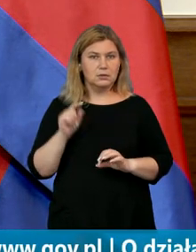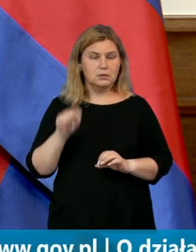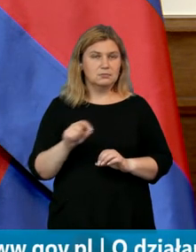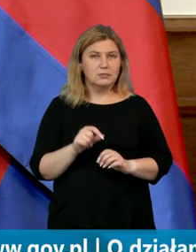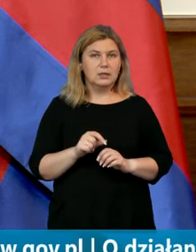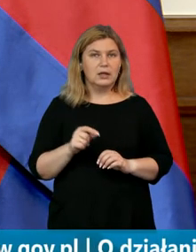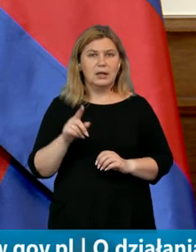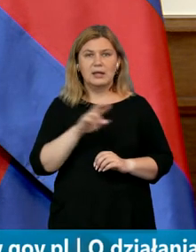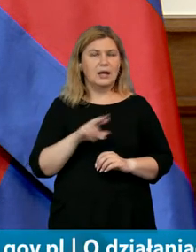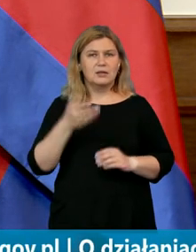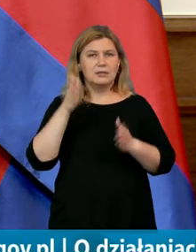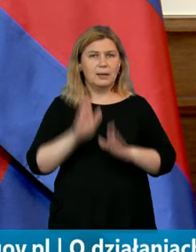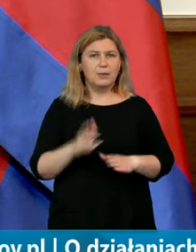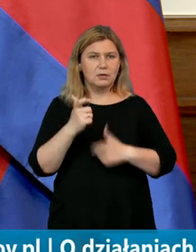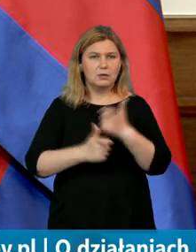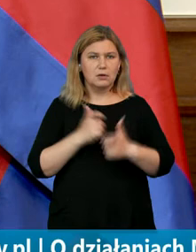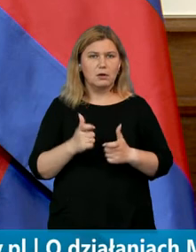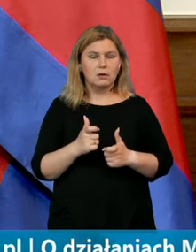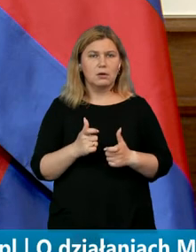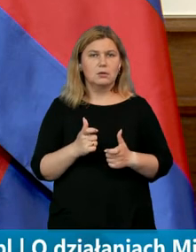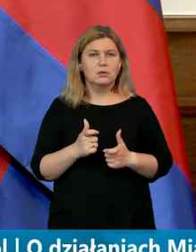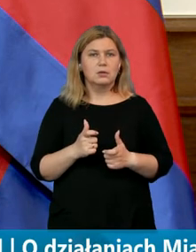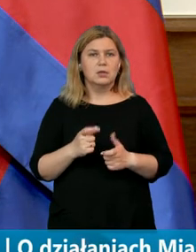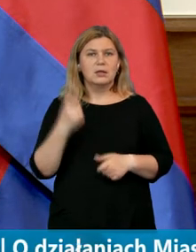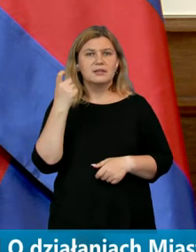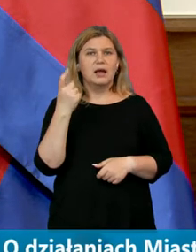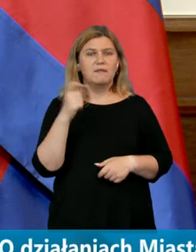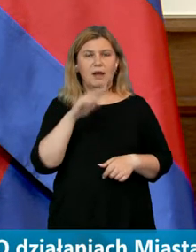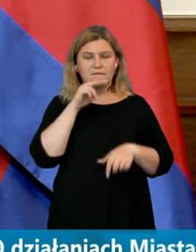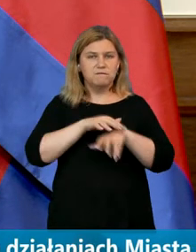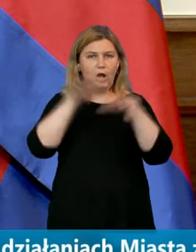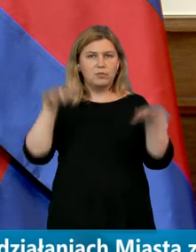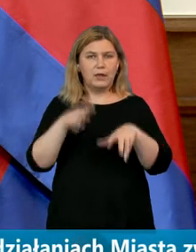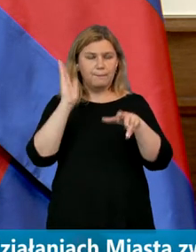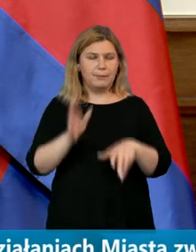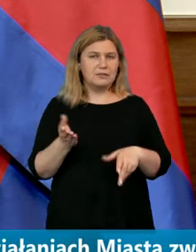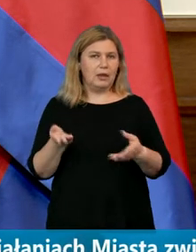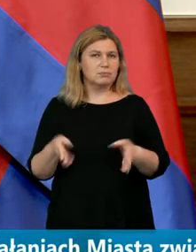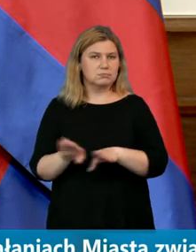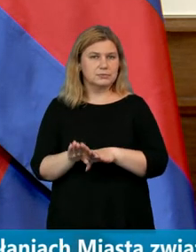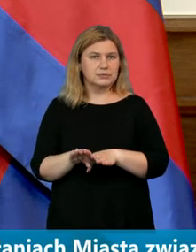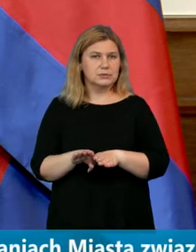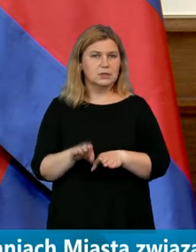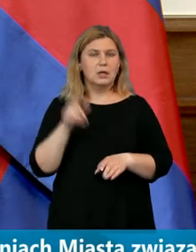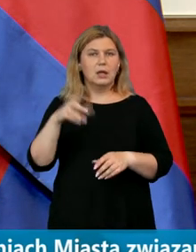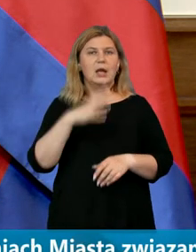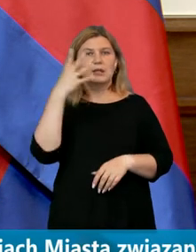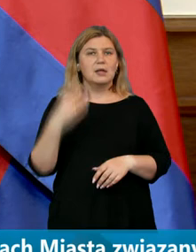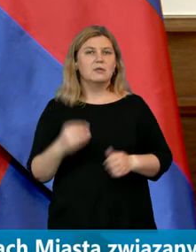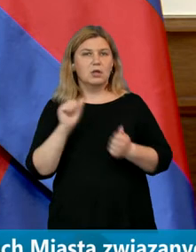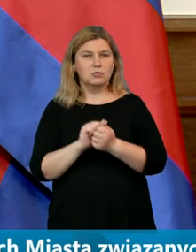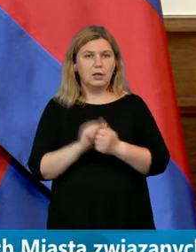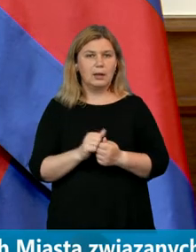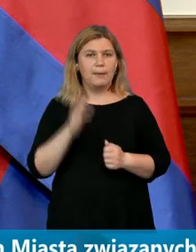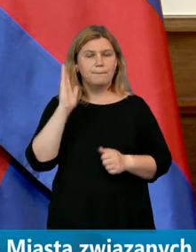no, raczej chyba nie będziemy tego robić. Zresztą za chwilę fontana zostanie wyłączona z uwagi na okres jesienno-zimowy, więc pewnie